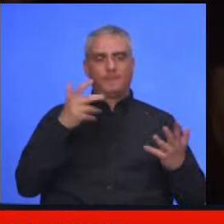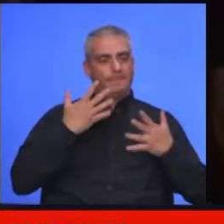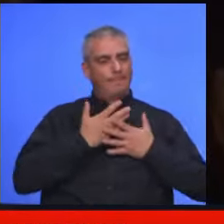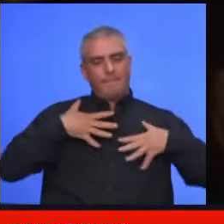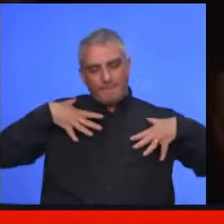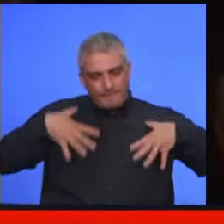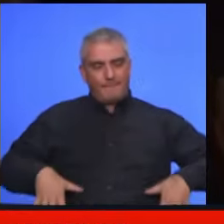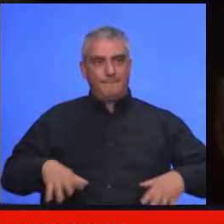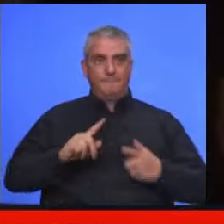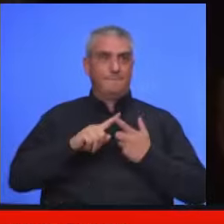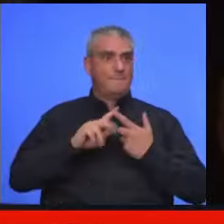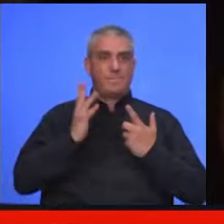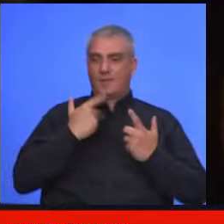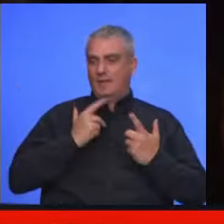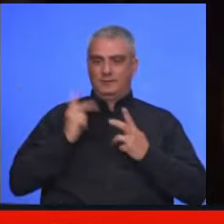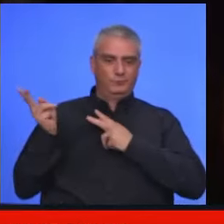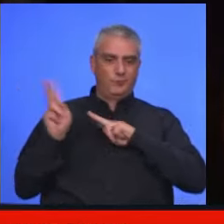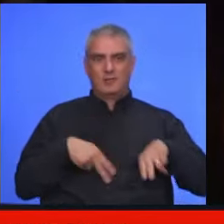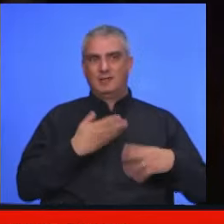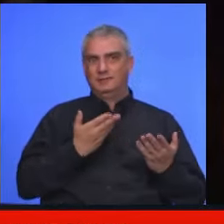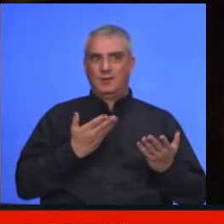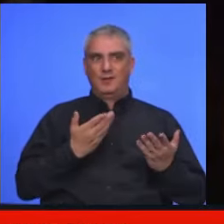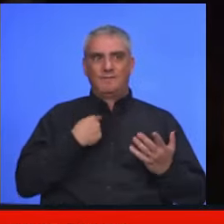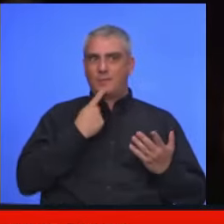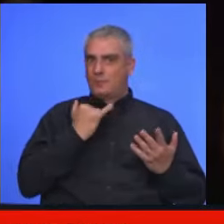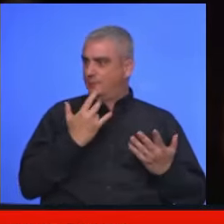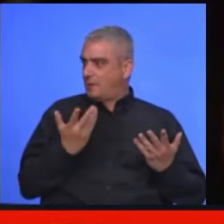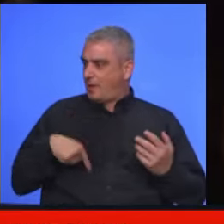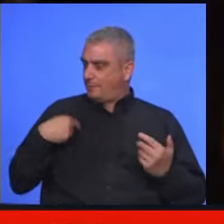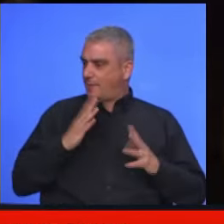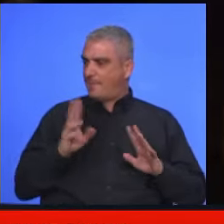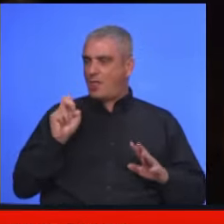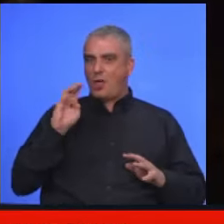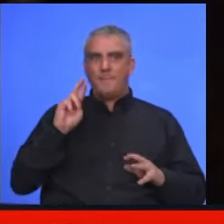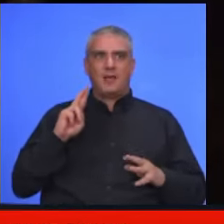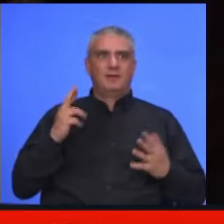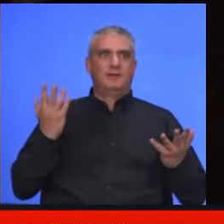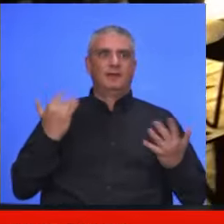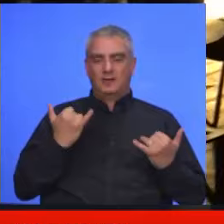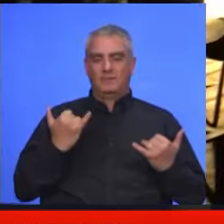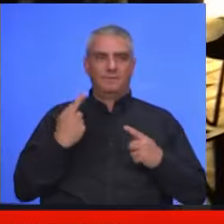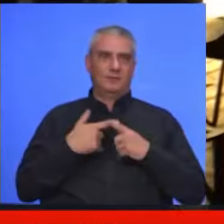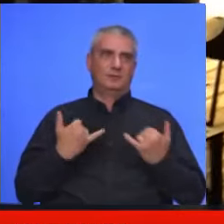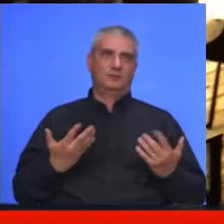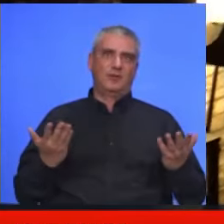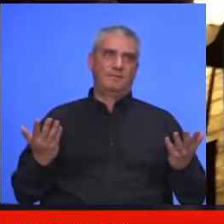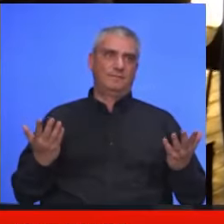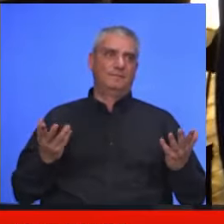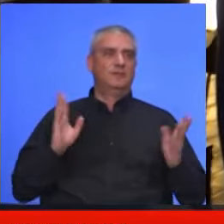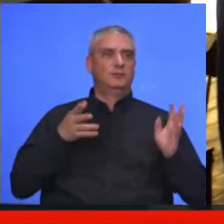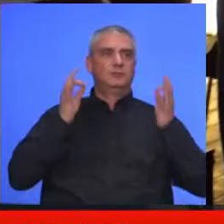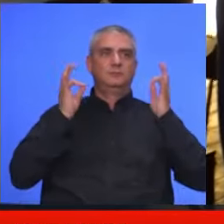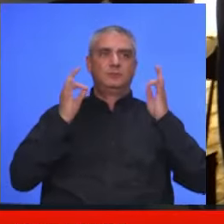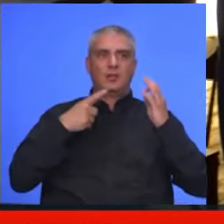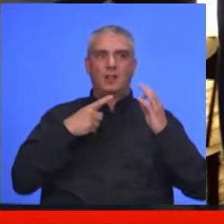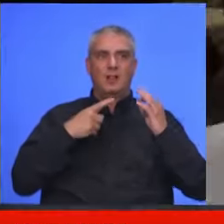ברמות, ב', כל כך כאילו שיחזור, ואמרנו, מה זה, זה מלא זמן בלי עומר, ועד עכשיו. ויש ספיישל.